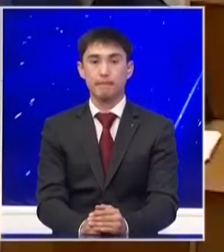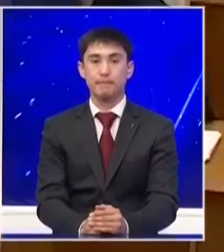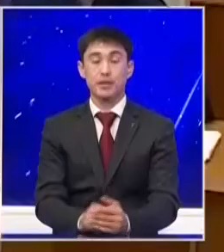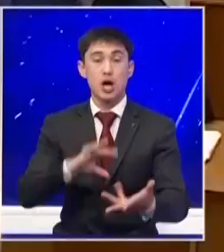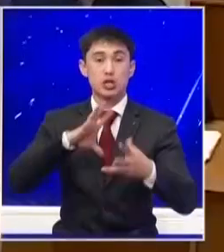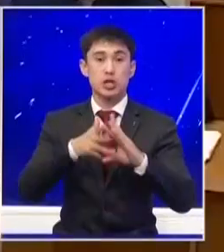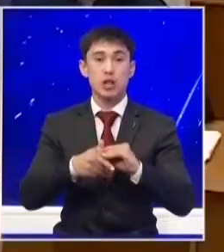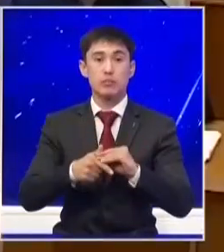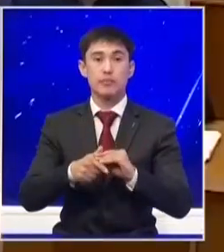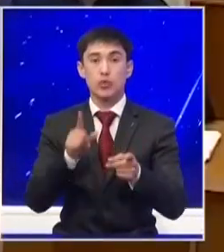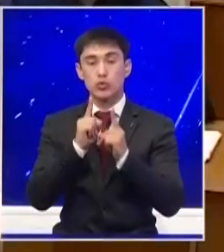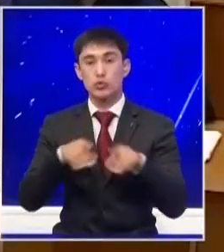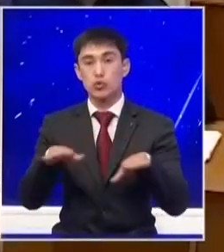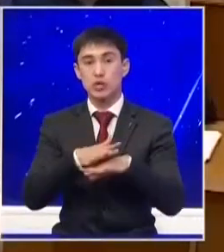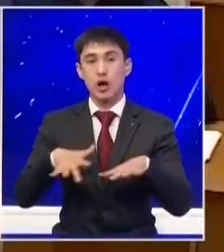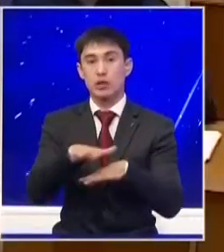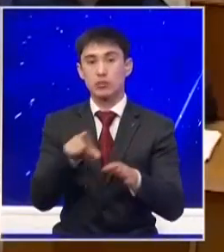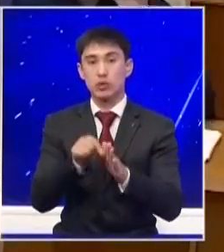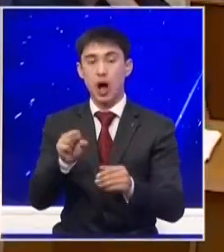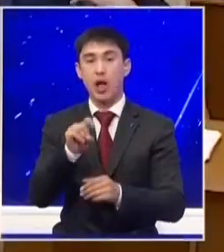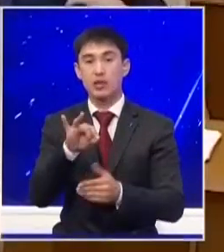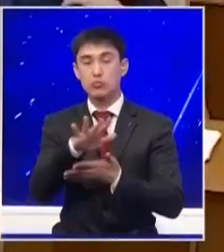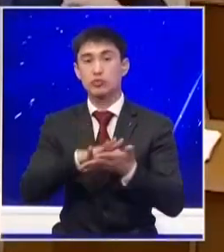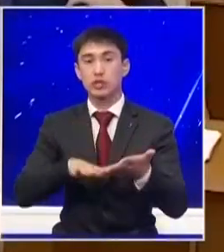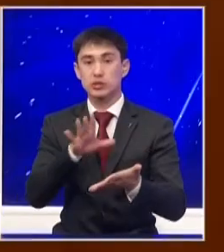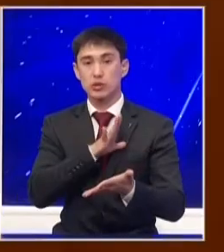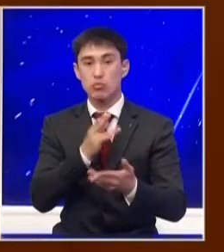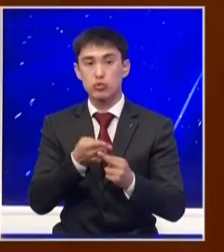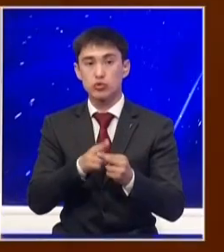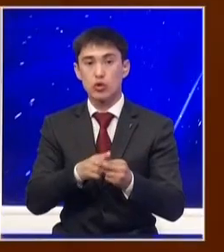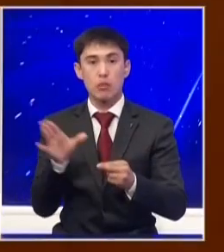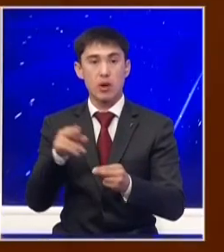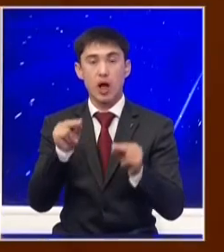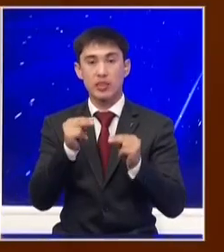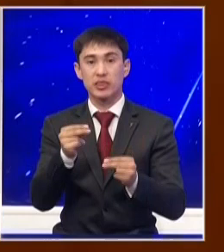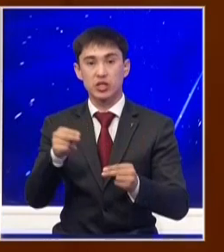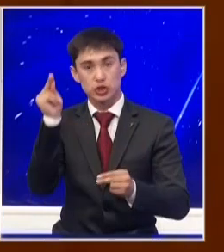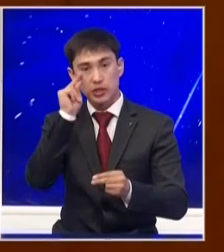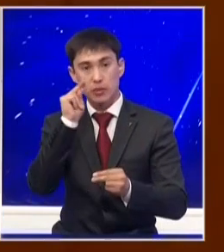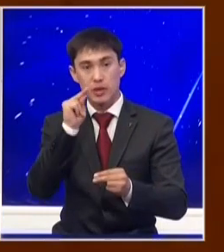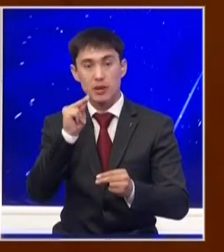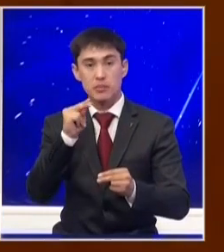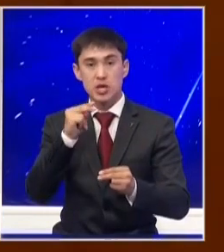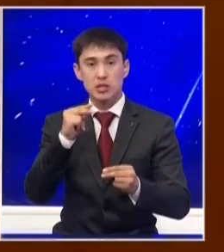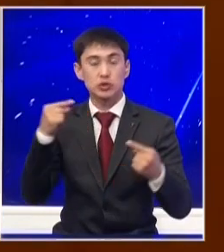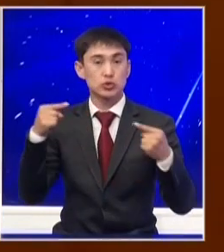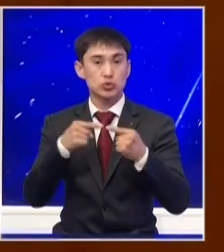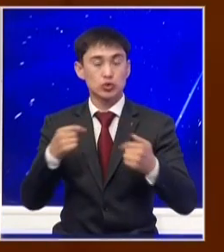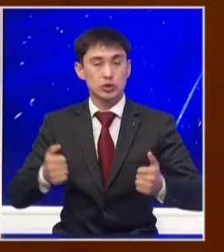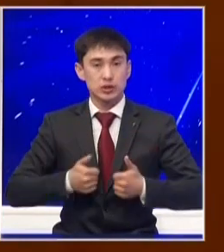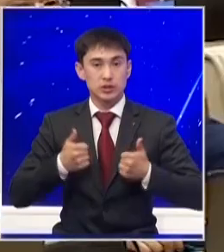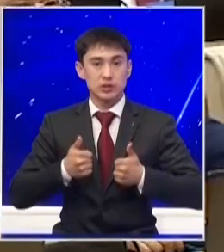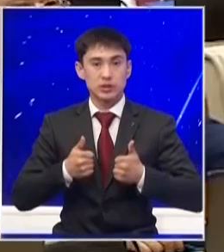Жалпы отырыс осылай халық қалаулыларының ант беруімен жалғасты. Бұл жолы көбі антты жаттап келіпті, шатаспай нығайтуға